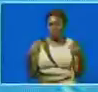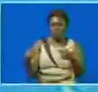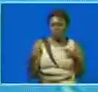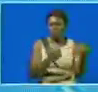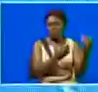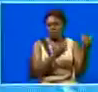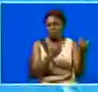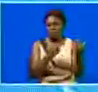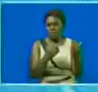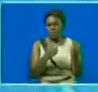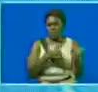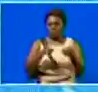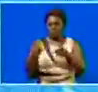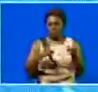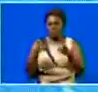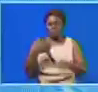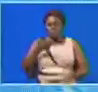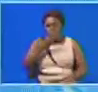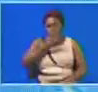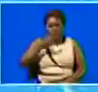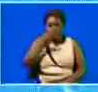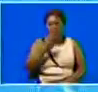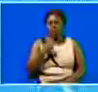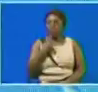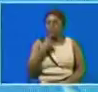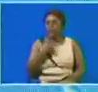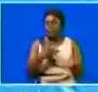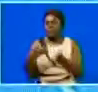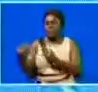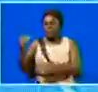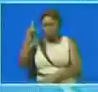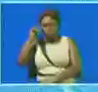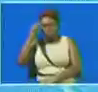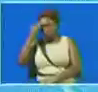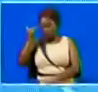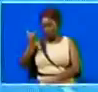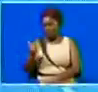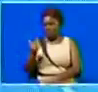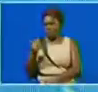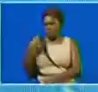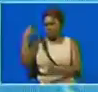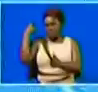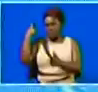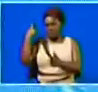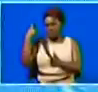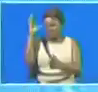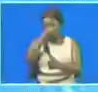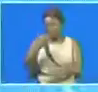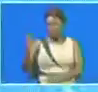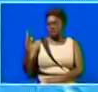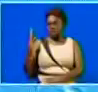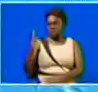kokota kuhusiana na usafirishaji wa mafuta katika kaunti ya Turkana hadi Mombasa kwa madai kwamba upo utovu wa usalama baina ya jamii